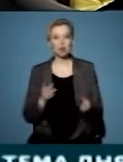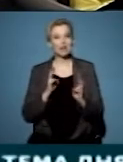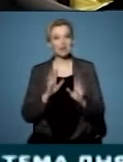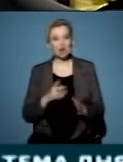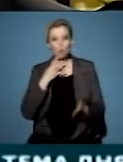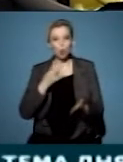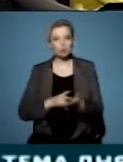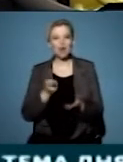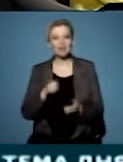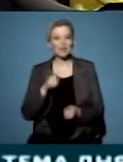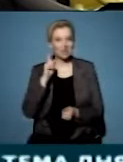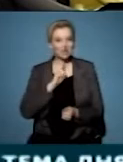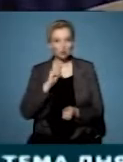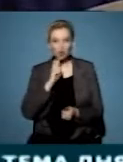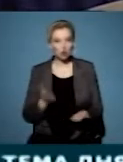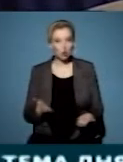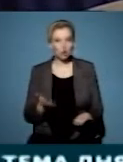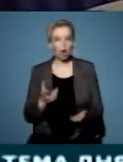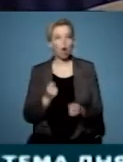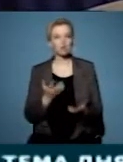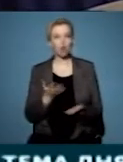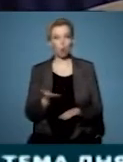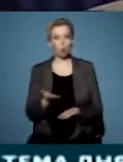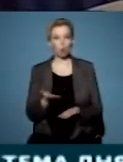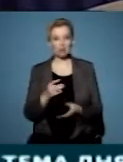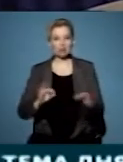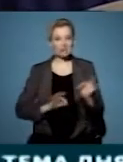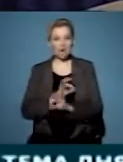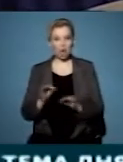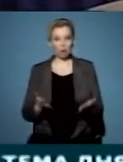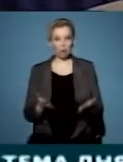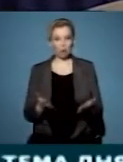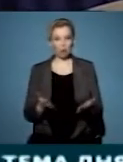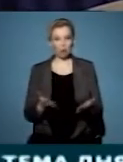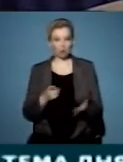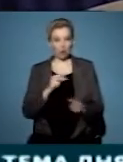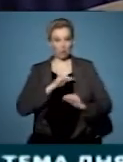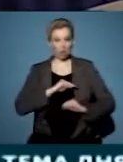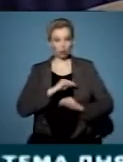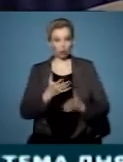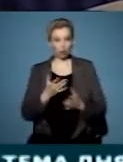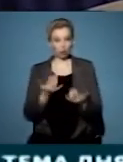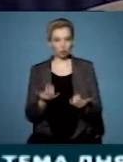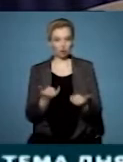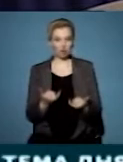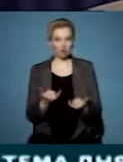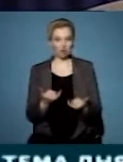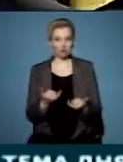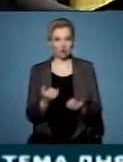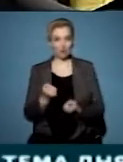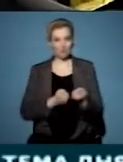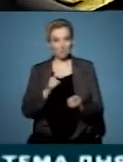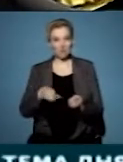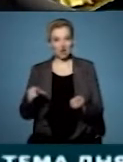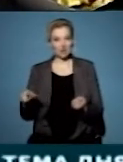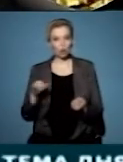постійних, а навіть тимчасових. А за якою тоді схемою, скажімо, працюють зараз